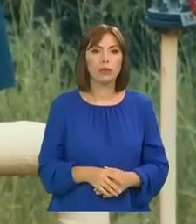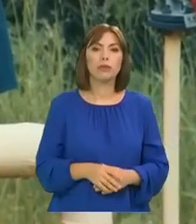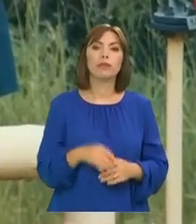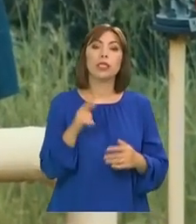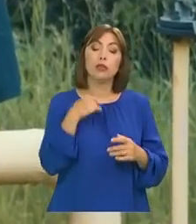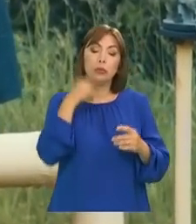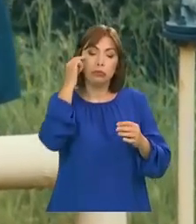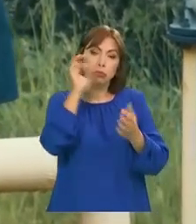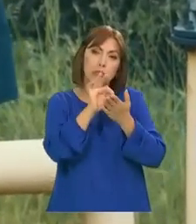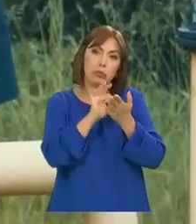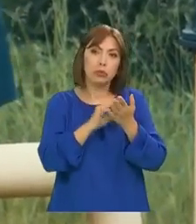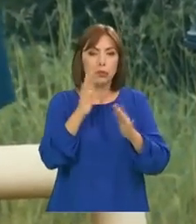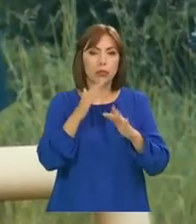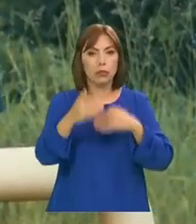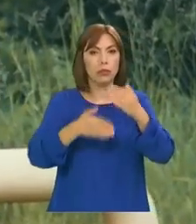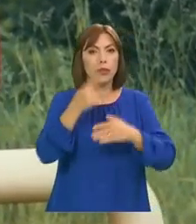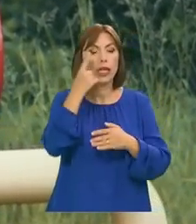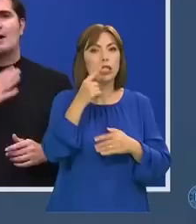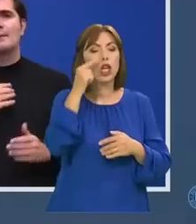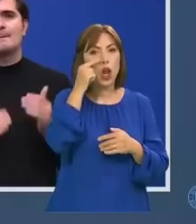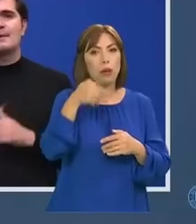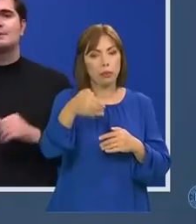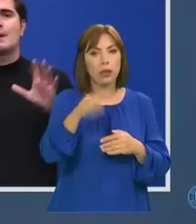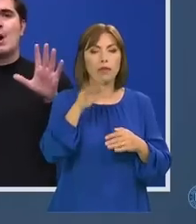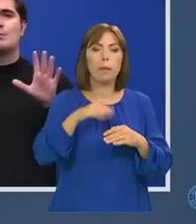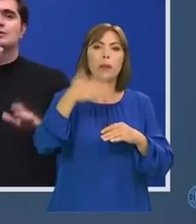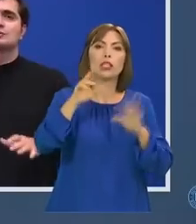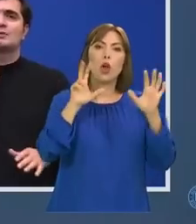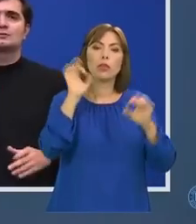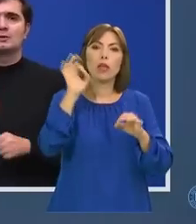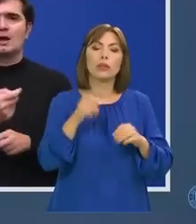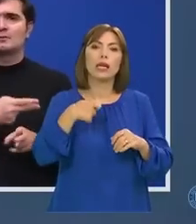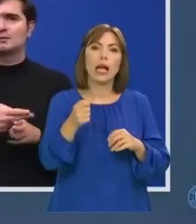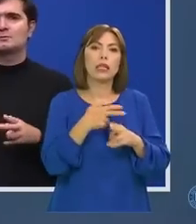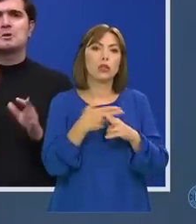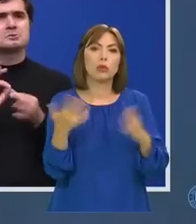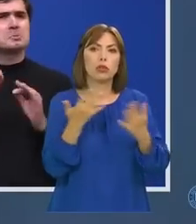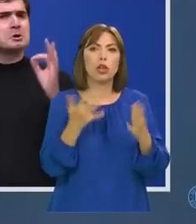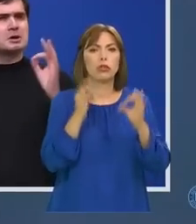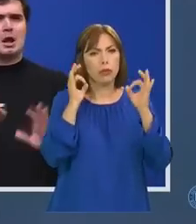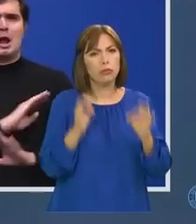59,48%. Estimez că la 1 noiembrie vom avea peste 80% gaze naturale, ceea ce ne va asigura